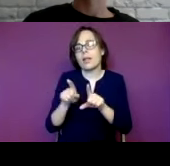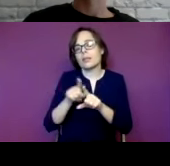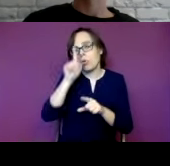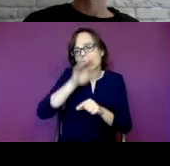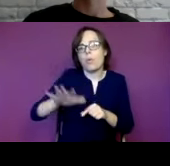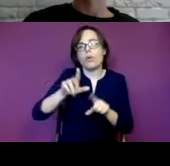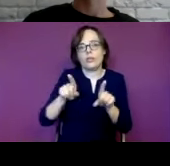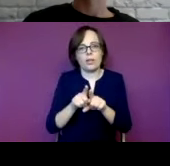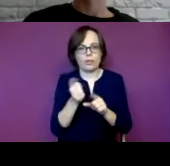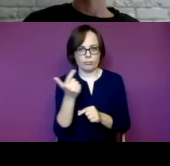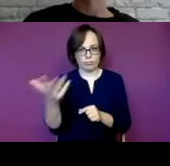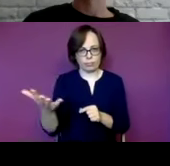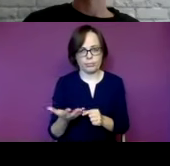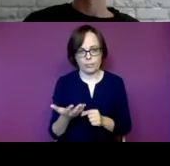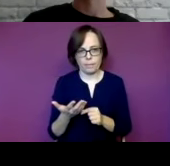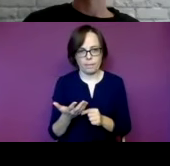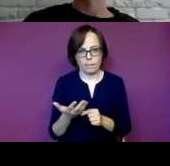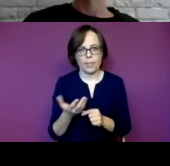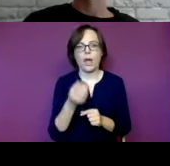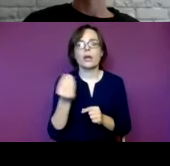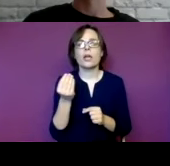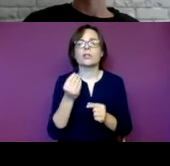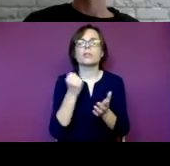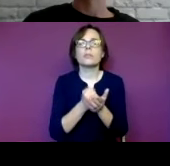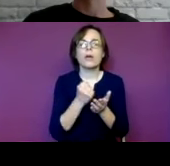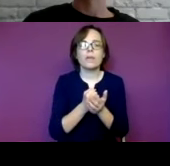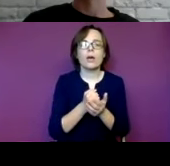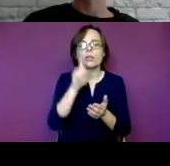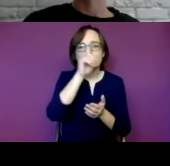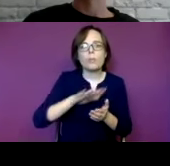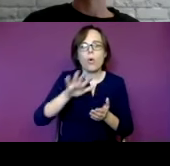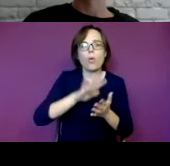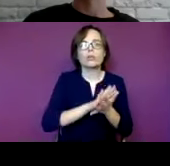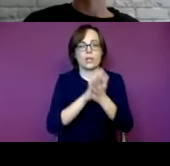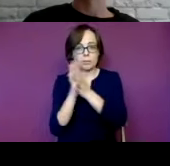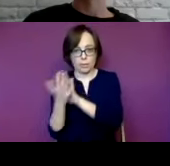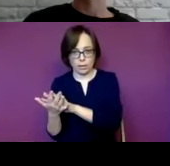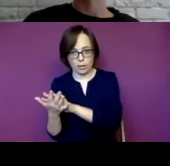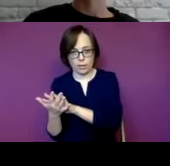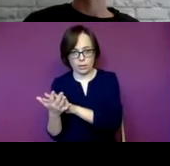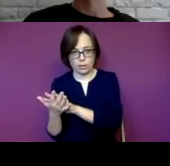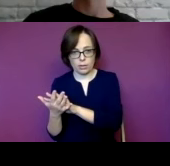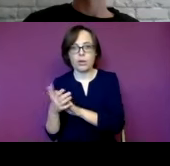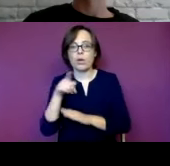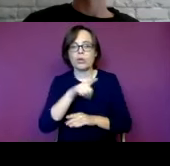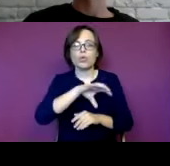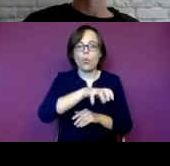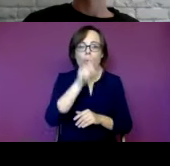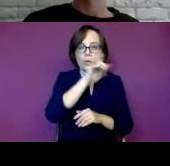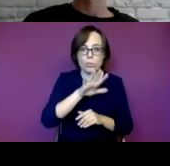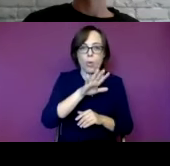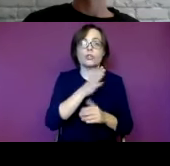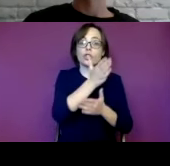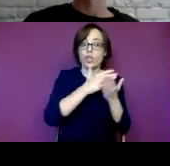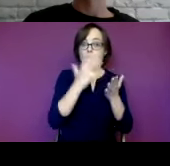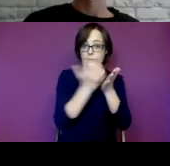tu dochodzimy do takiego problemu jak gentryfikacja, prawda, czyli taka zmiana społeczna, na bazie której, prawda, no, pewne grupy społeczne zyskują, a